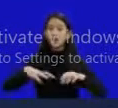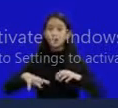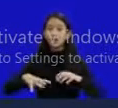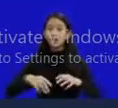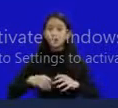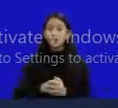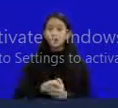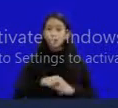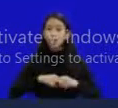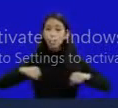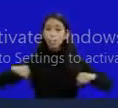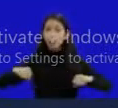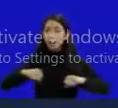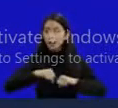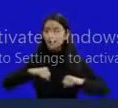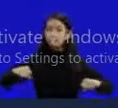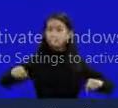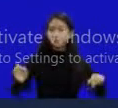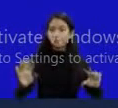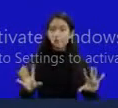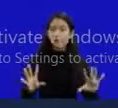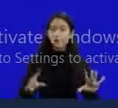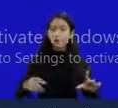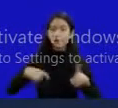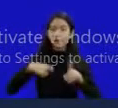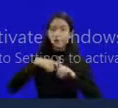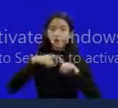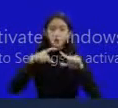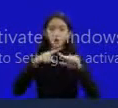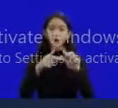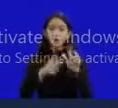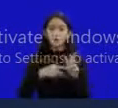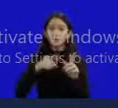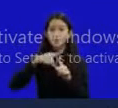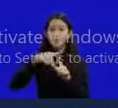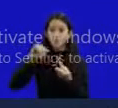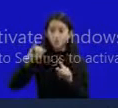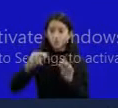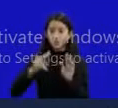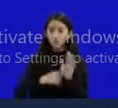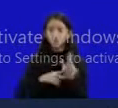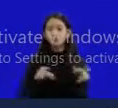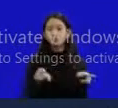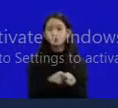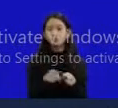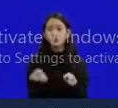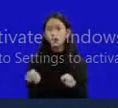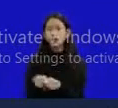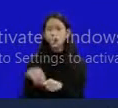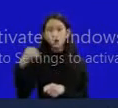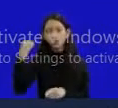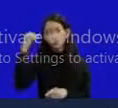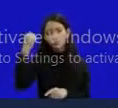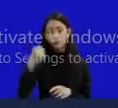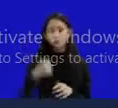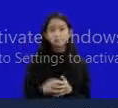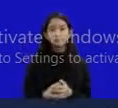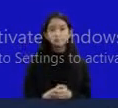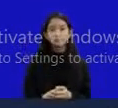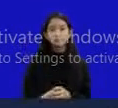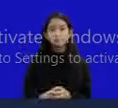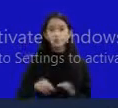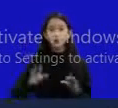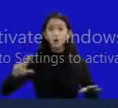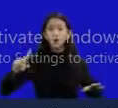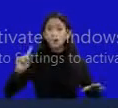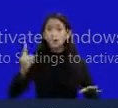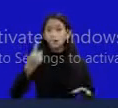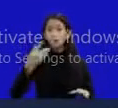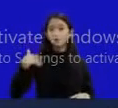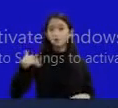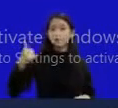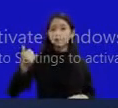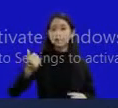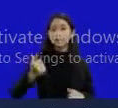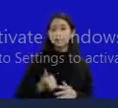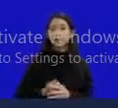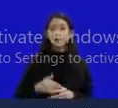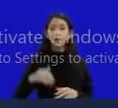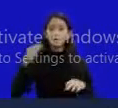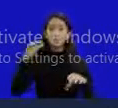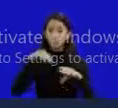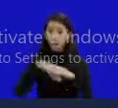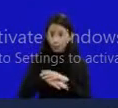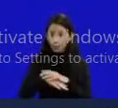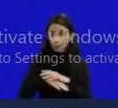diperbolehkan untuk dilakukan anak-anak hanya boleh masuk belajar lalu